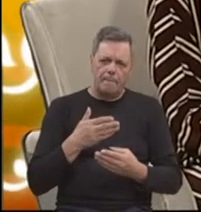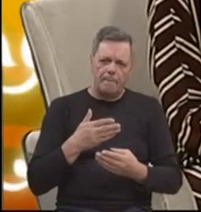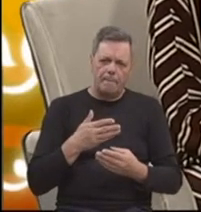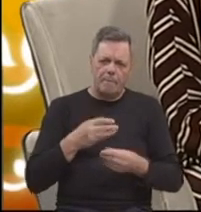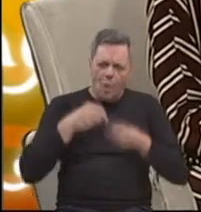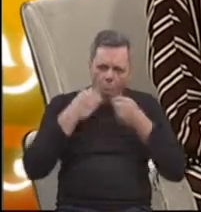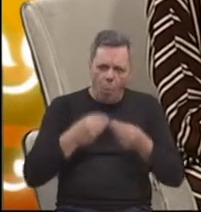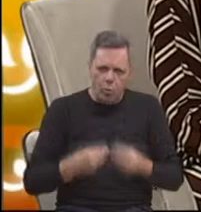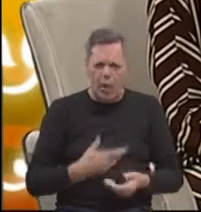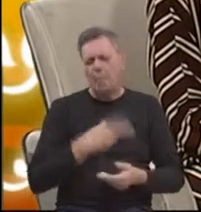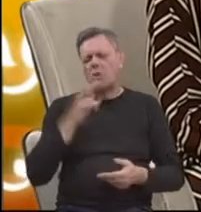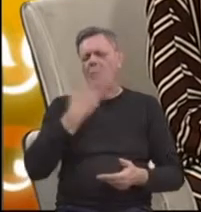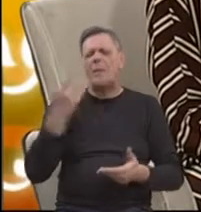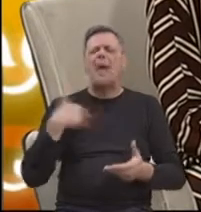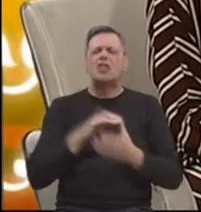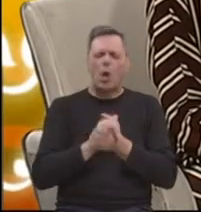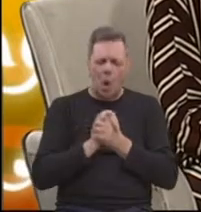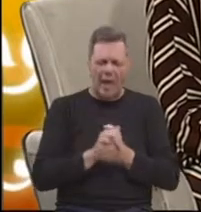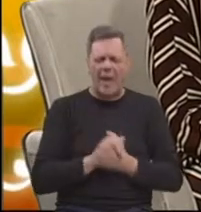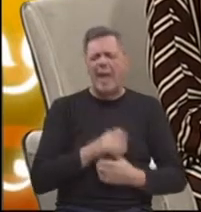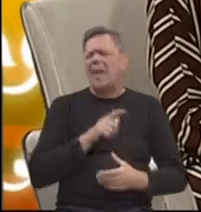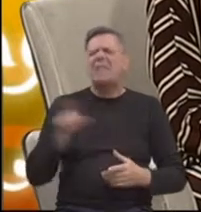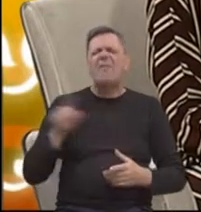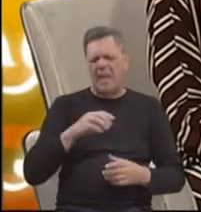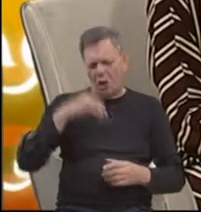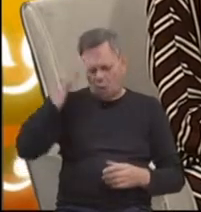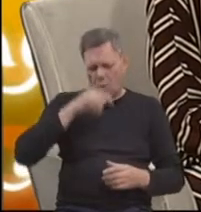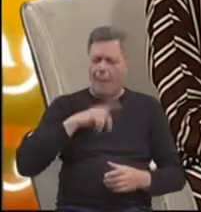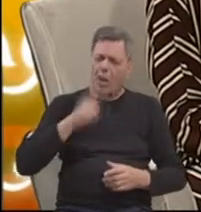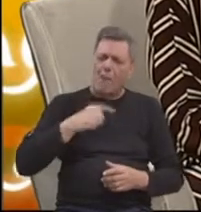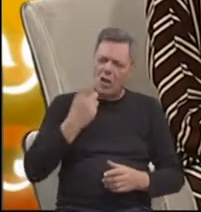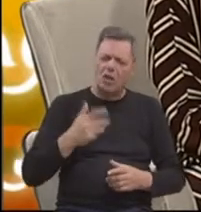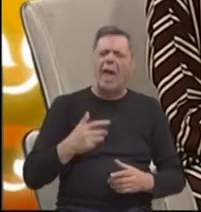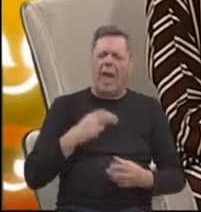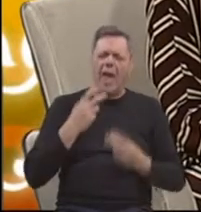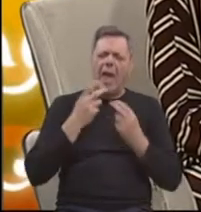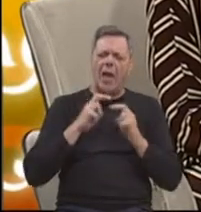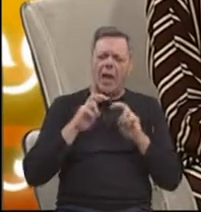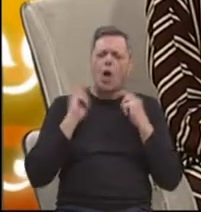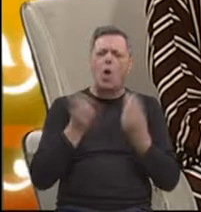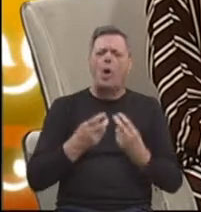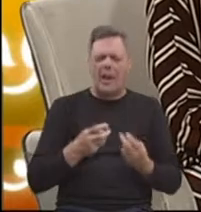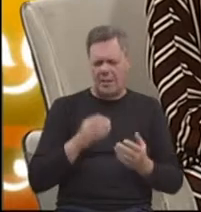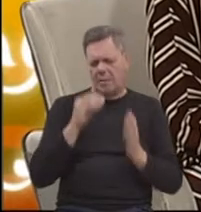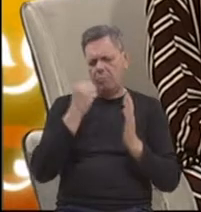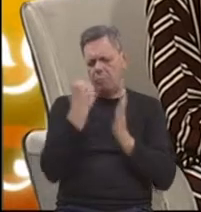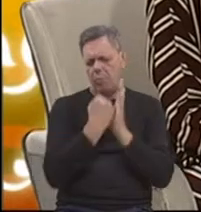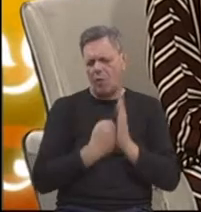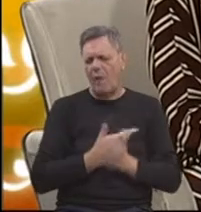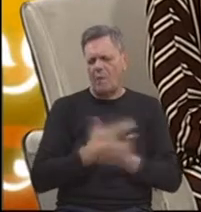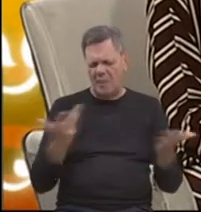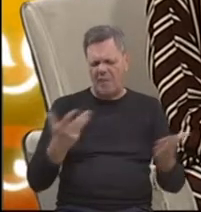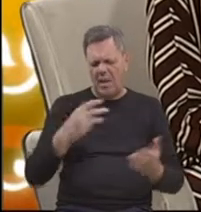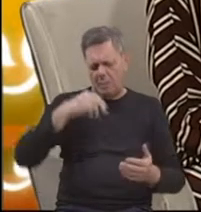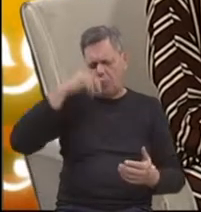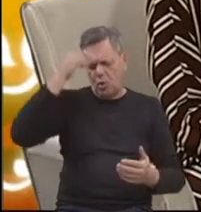putem, dakle sve naše kolege iz naše struke, ali i svi srodnih struka. Moram naglasiti da je kongres tradicionalno bodovan od strane svih relevantnih strukovnih